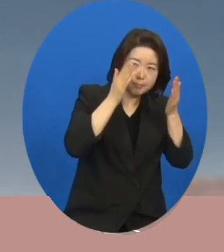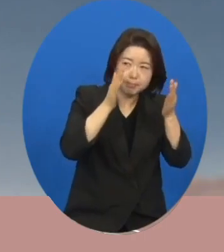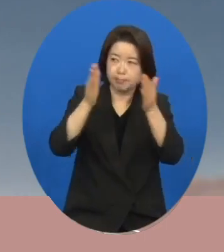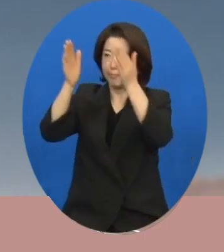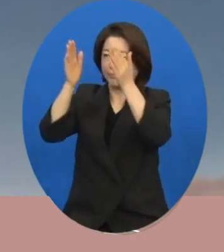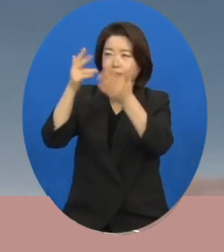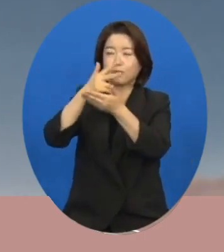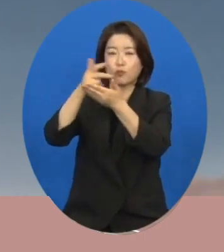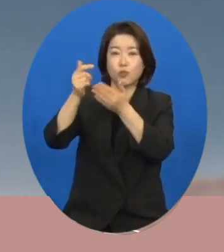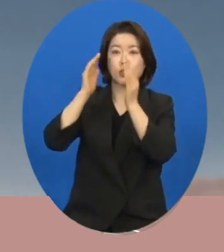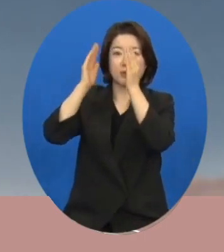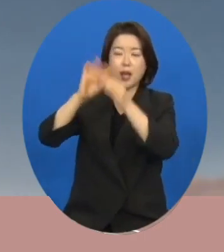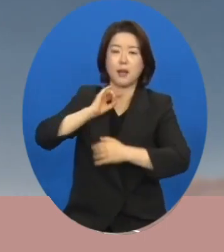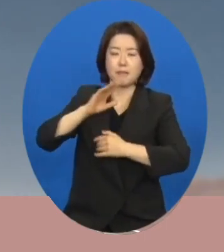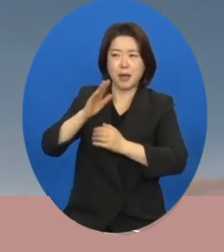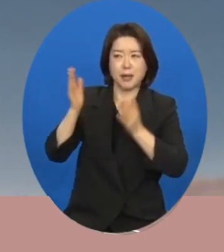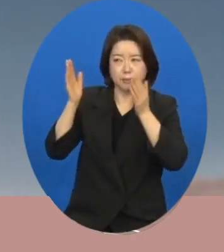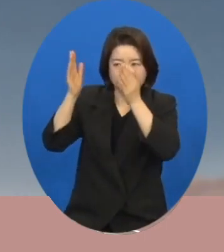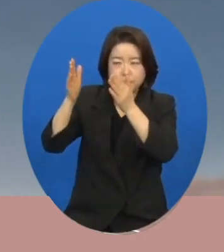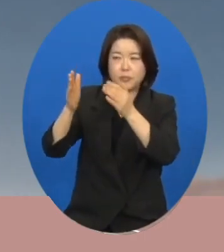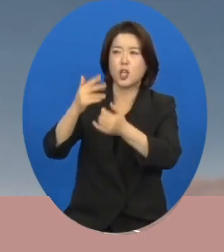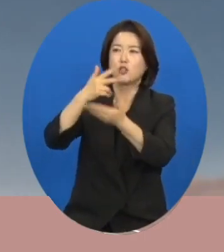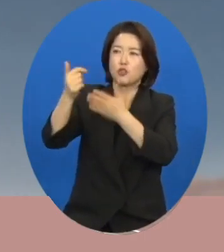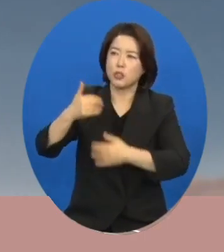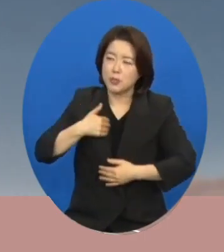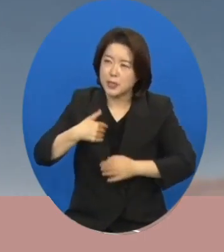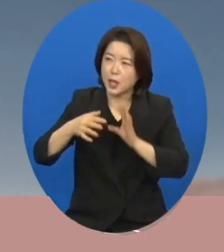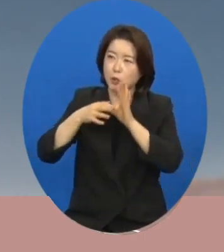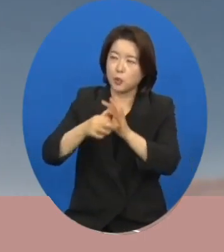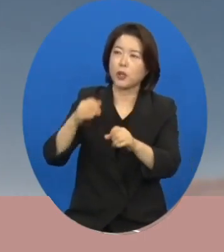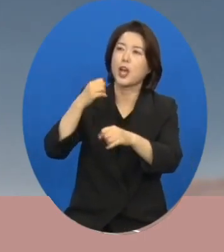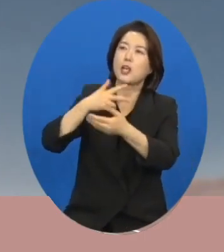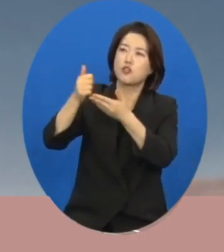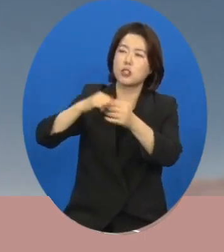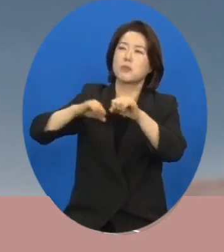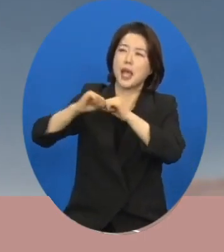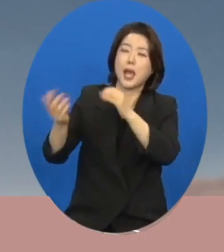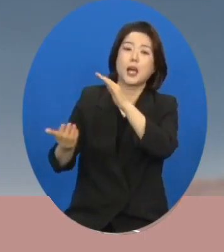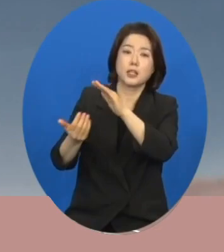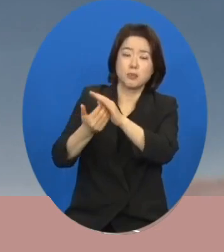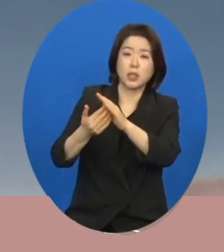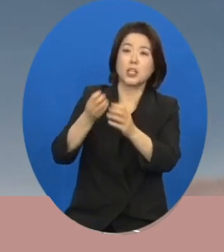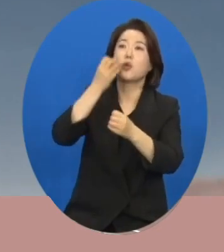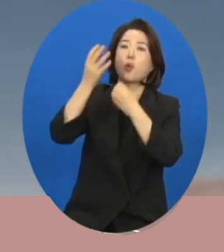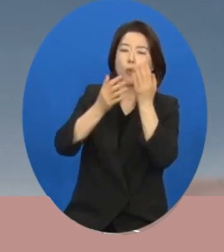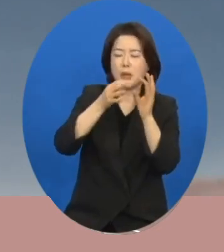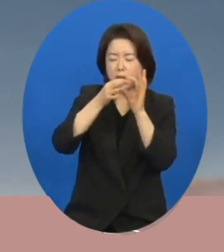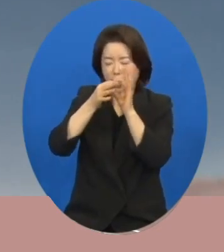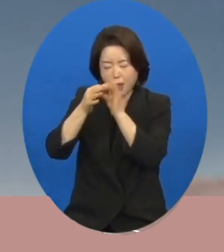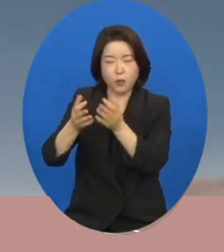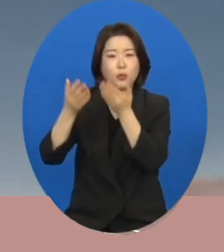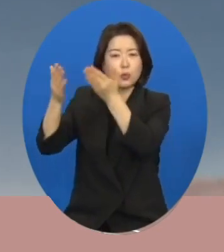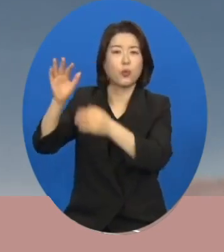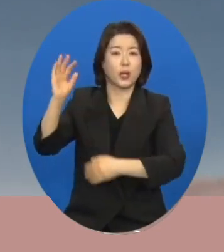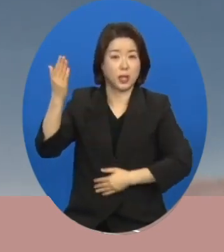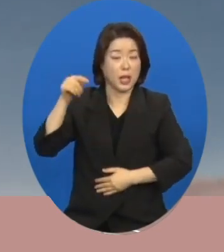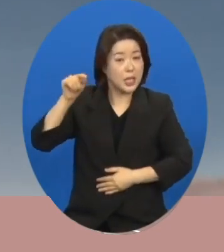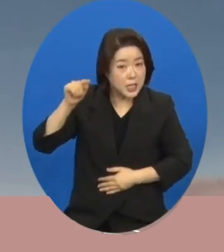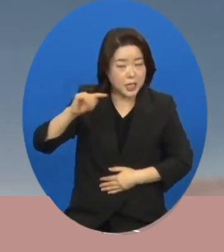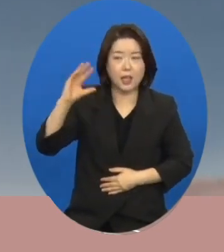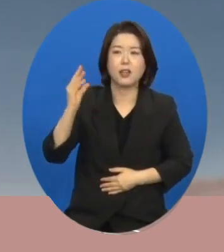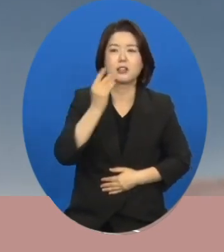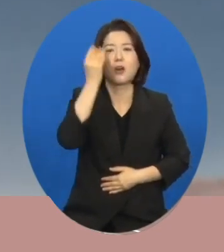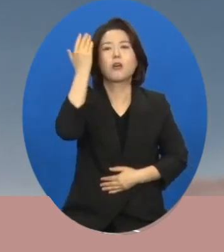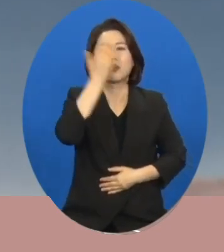주님이 나를 통해 하시되 주님이 하신 것입니다 이것이 이제 성결이거든요 이거를 하라는 거예요 그래서이 말씀을